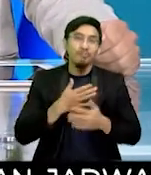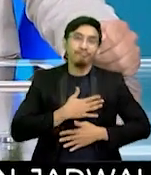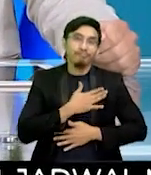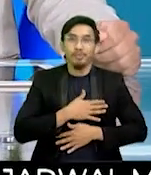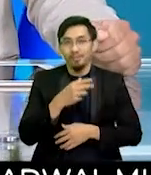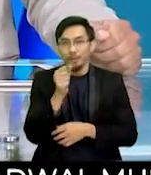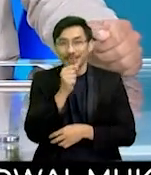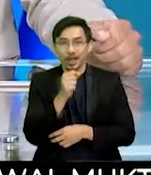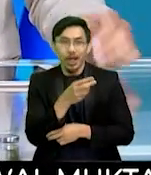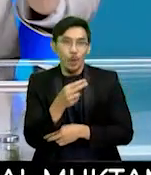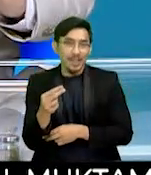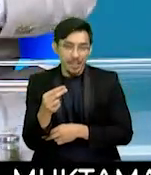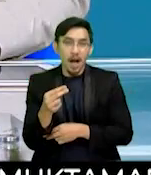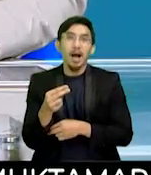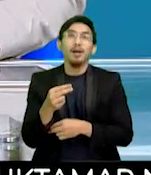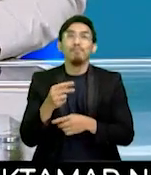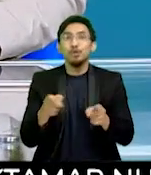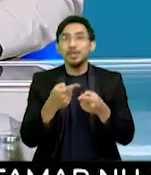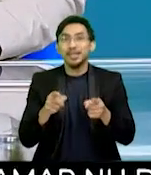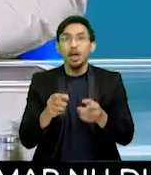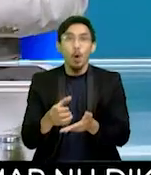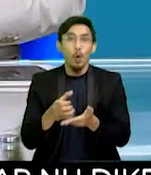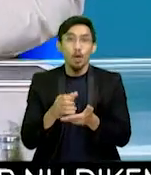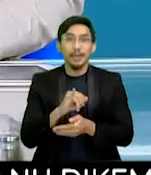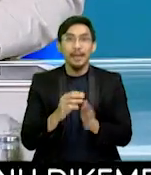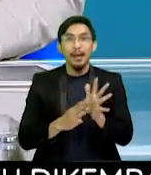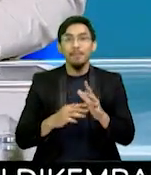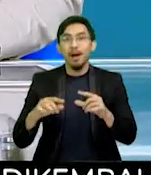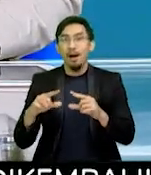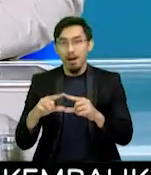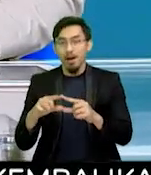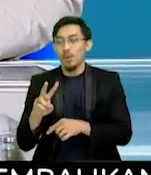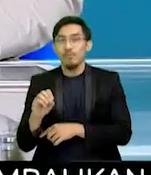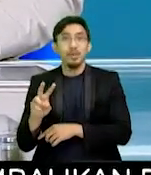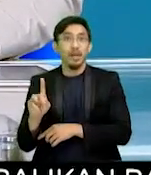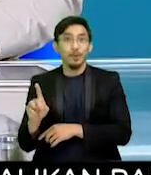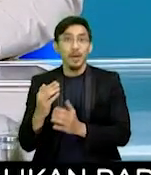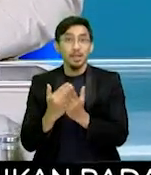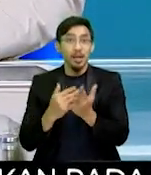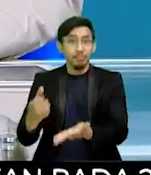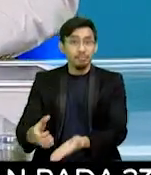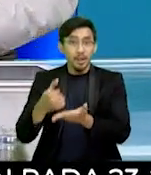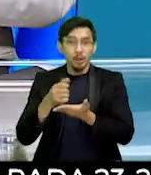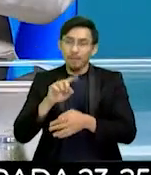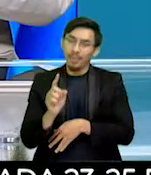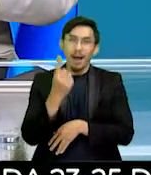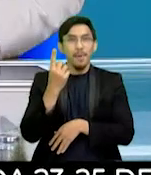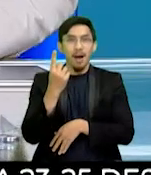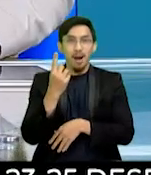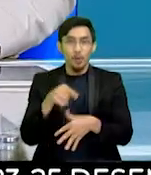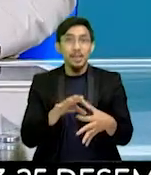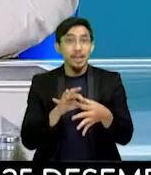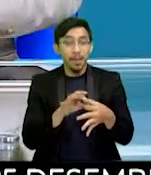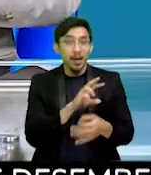di Indonesia bertajuk Indonesian Music Awards atau IMA 2021. Acara penghargaan yang digelar pertama